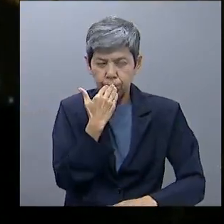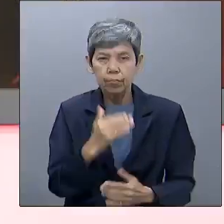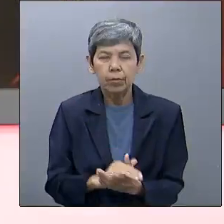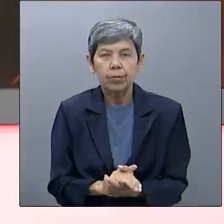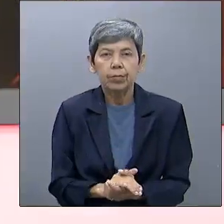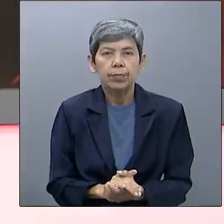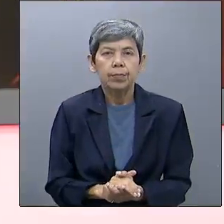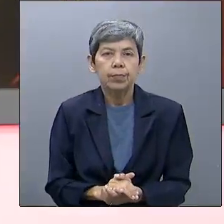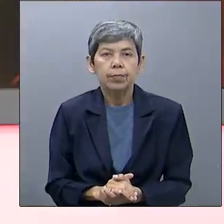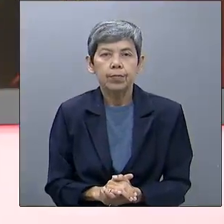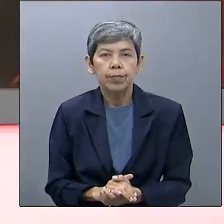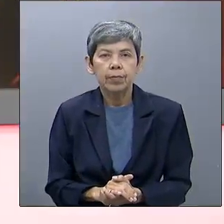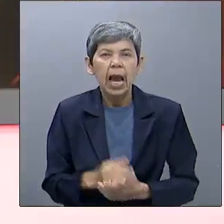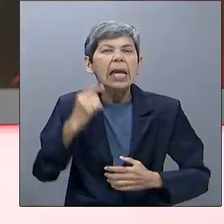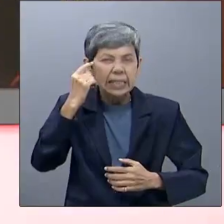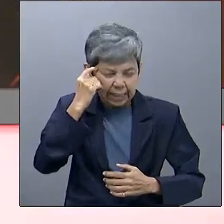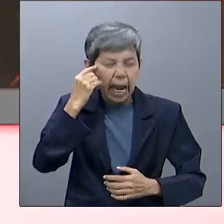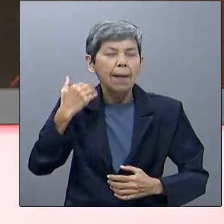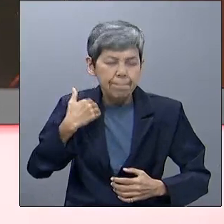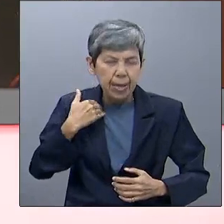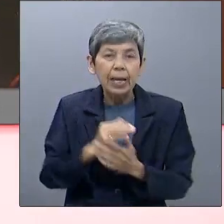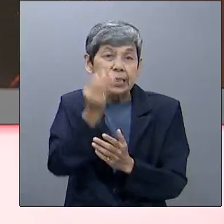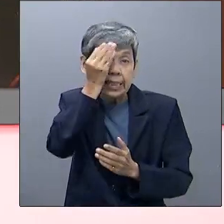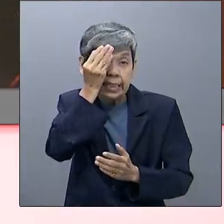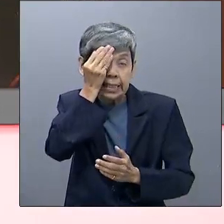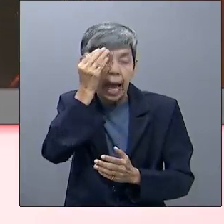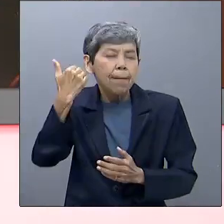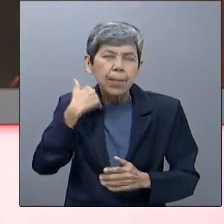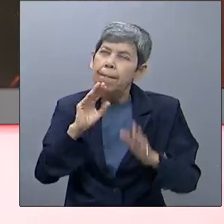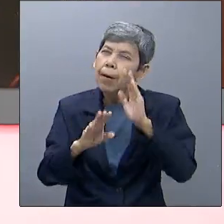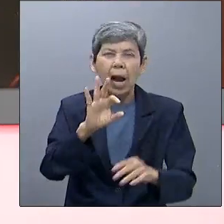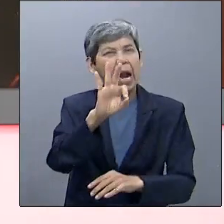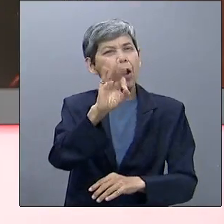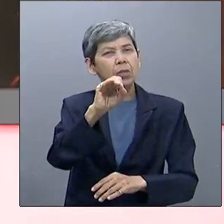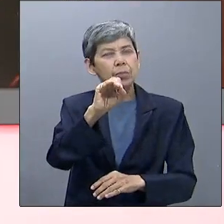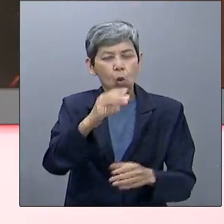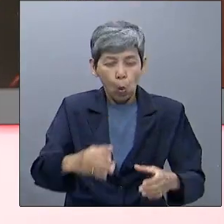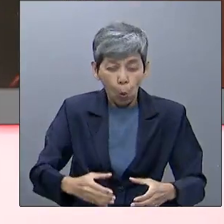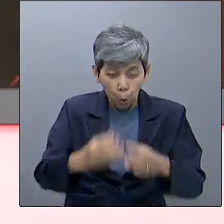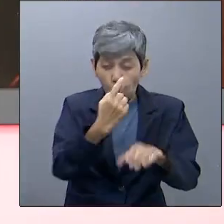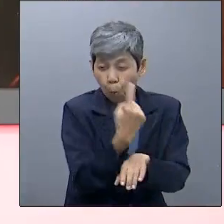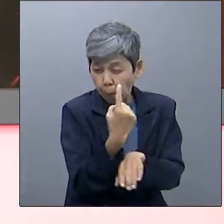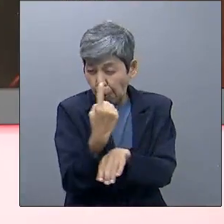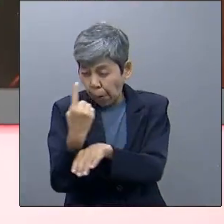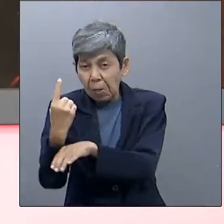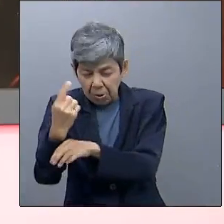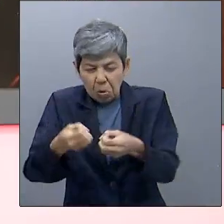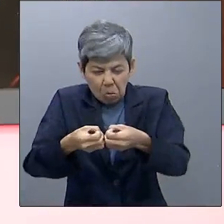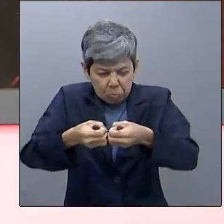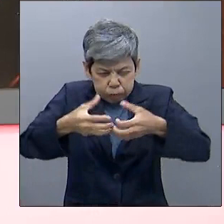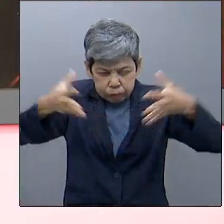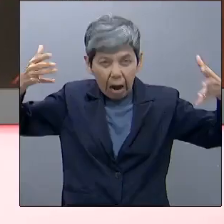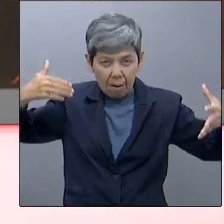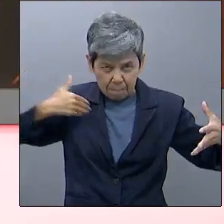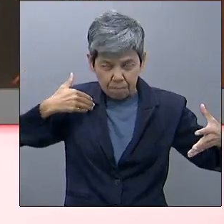ค่ะเชื่อกันว่าในคลังหัวรบนิวเคลียร์ของอิสราเอลที่คาดว่ามีอยู่ประมาณ 90หัวรบเนี่ยมีอาวุธประเภทระเบิดนิวเคลียร์ที่ใช้โจม